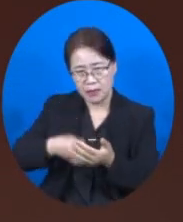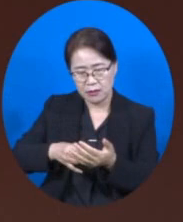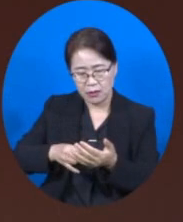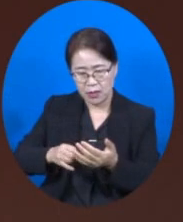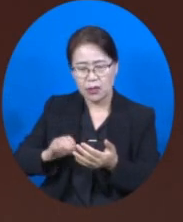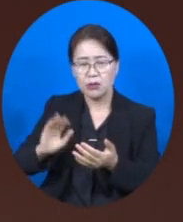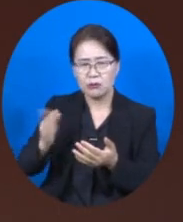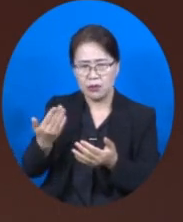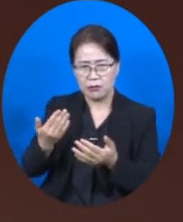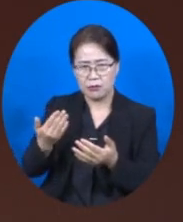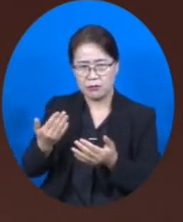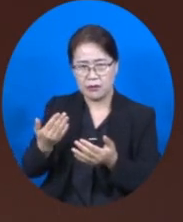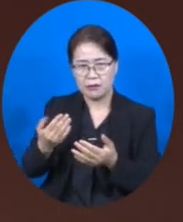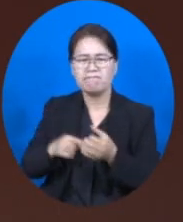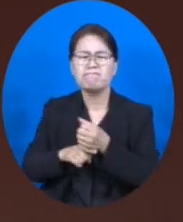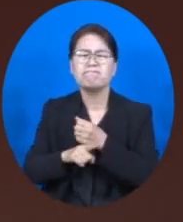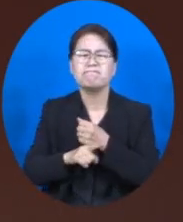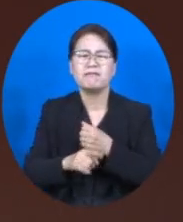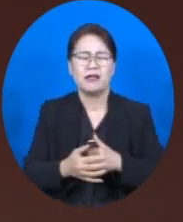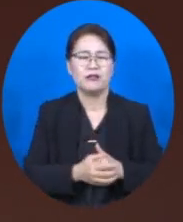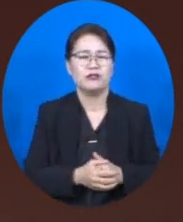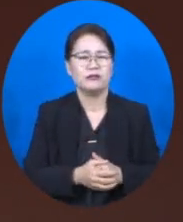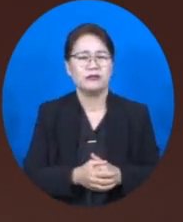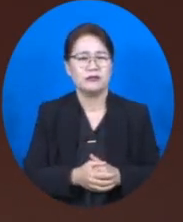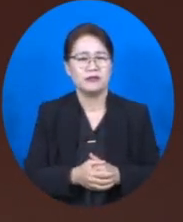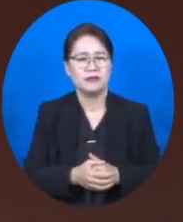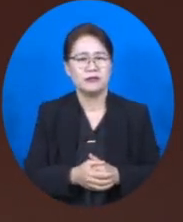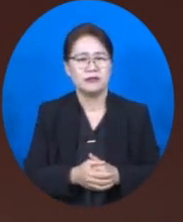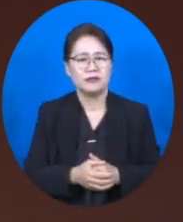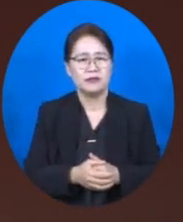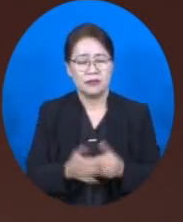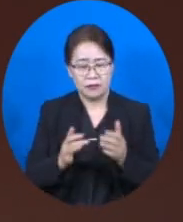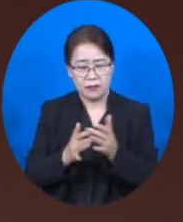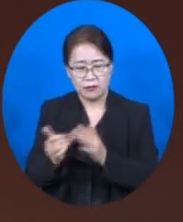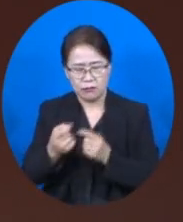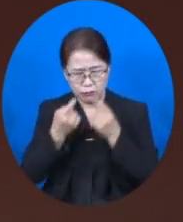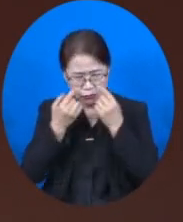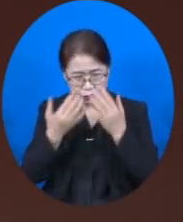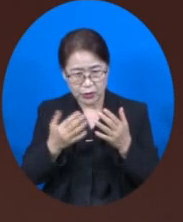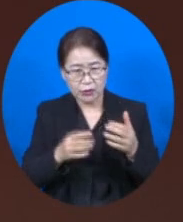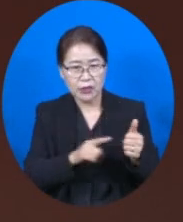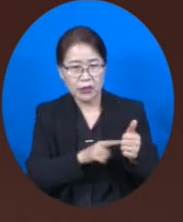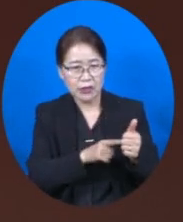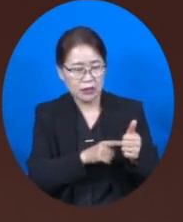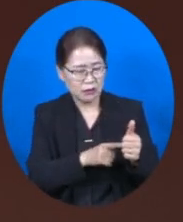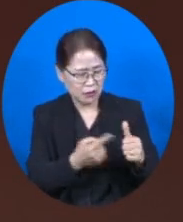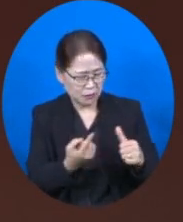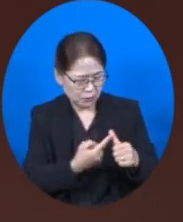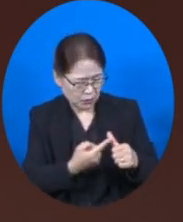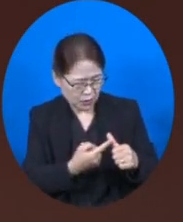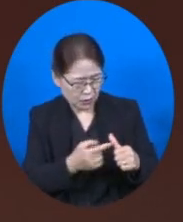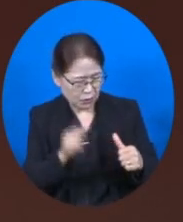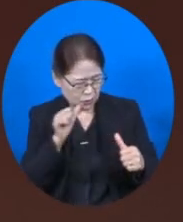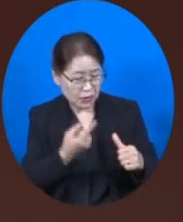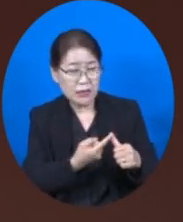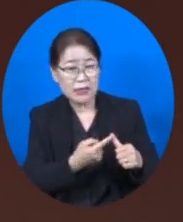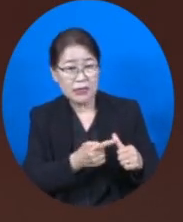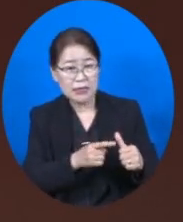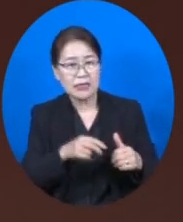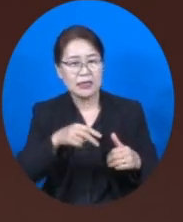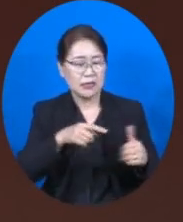되었음을 말합니다 예수님은 너무나 분명하게 너희들이 비난하고 조롱하는 삭개오가